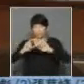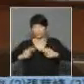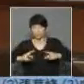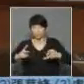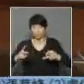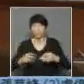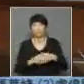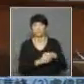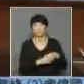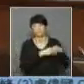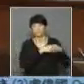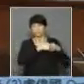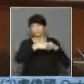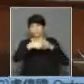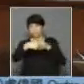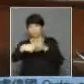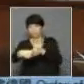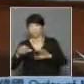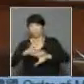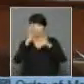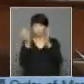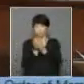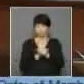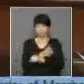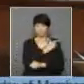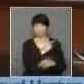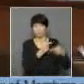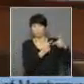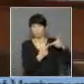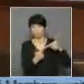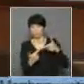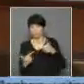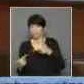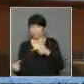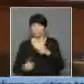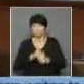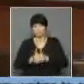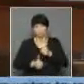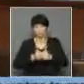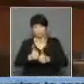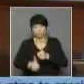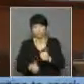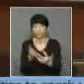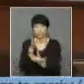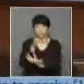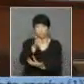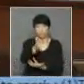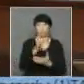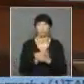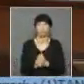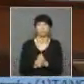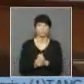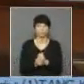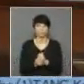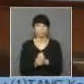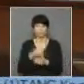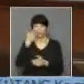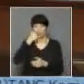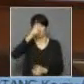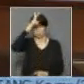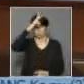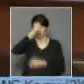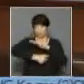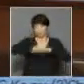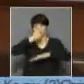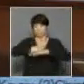車頭，將社會整體的持續競爭力不斷不斷提升。主席，新政府已經上